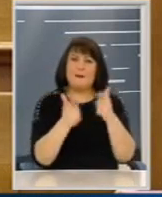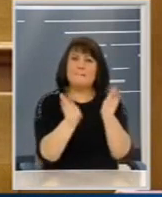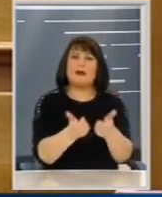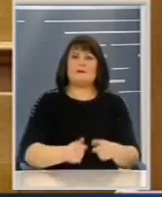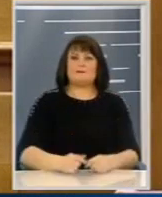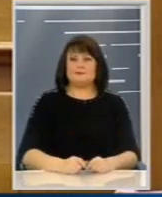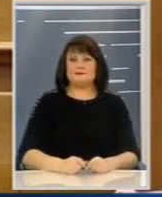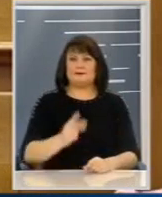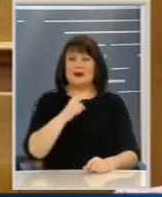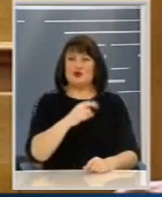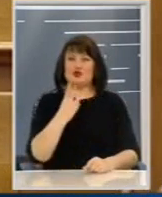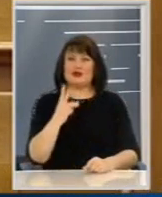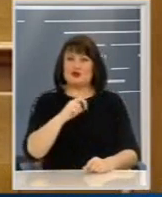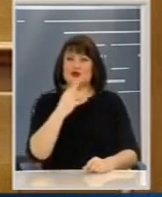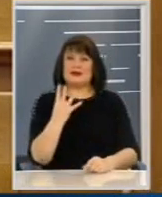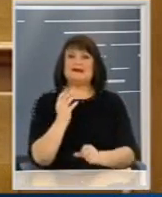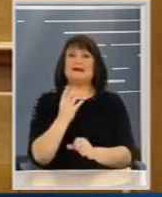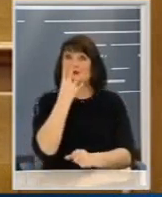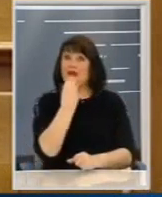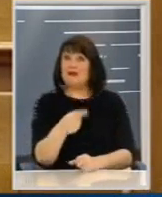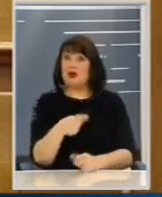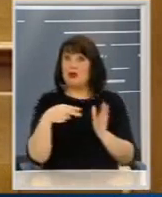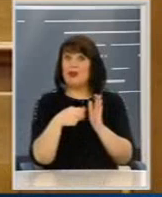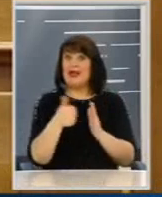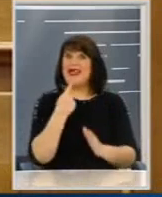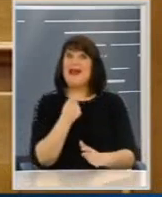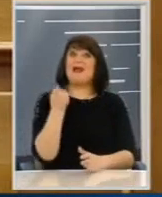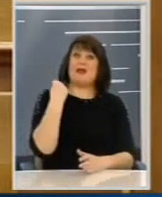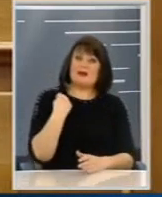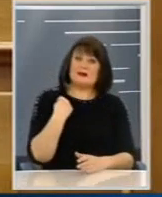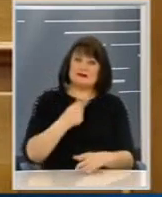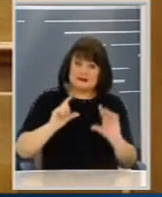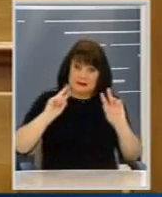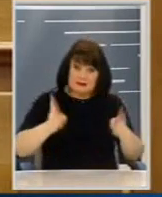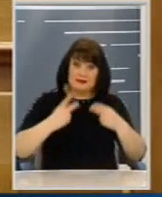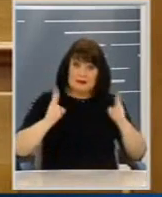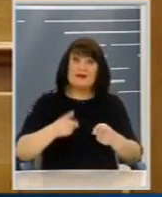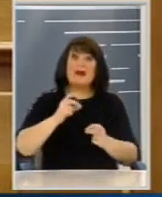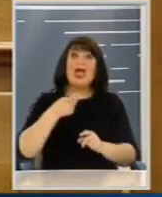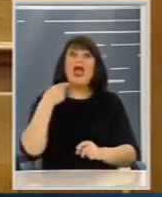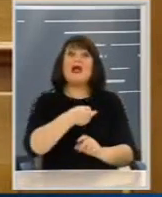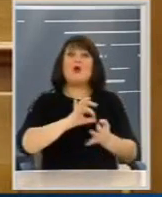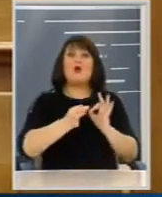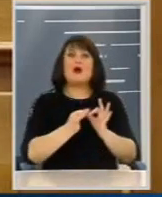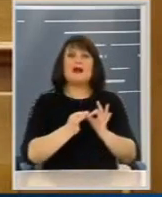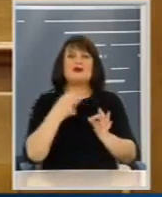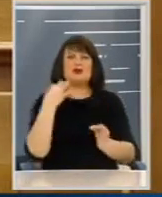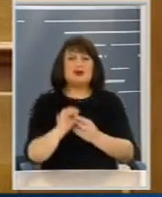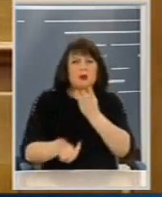και 24 Φλεβάρη του 2016 είχαμε εξάρθρωση εγκληματικής οργάνωσης για διάπραξη